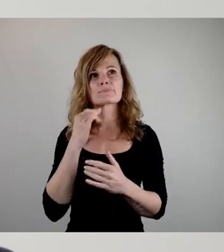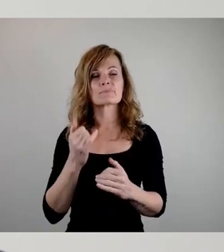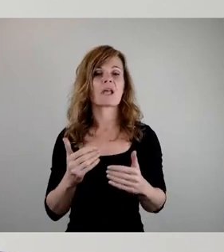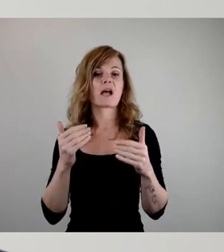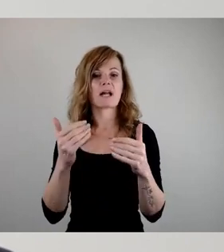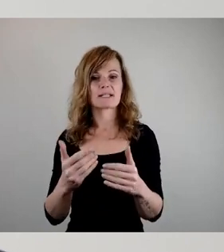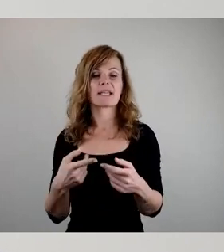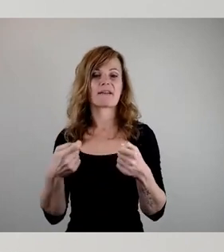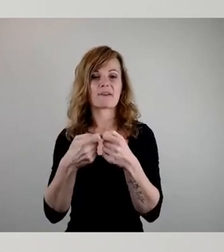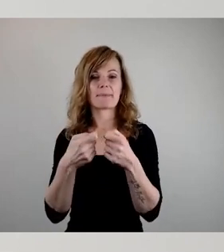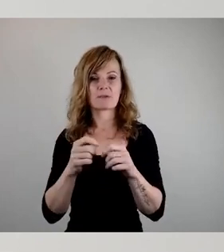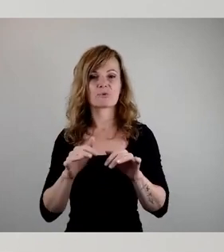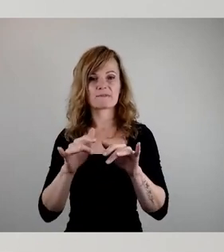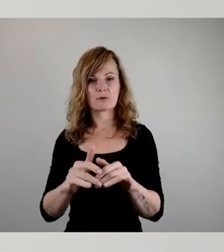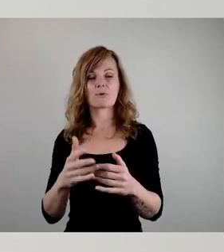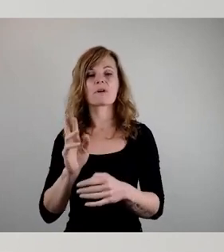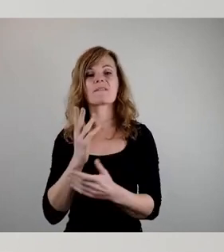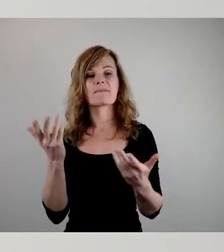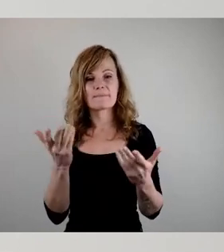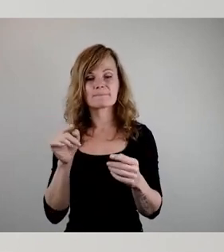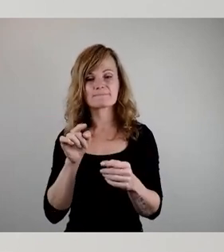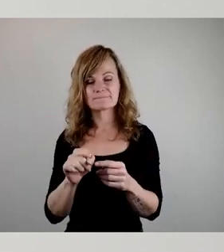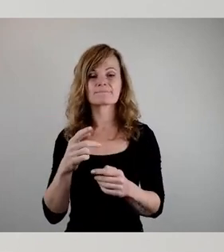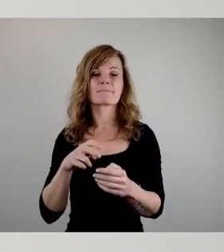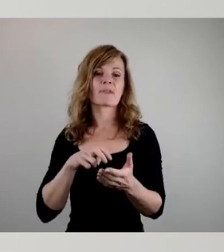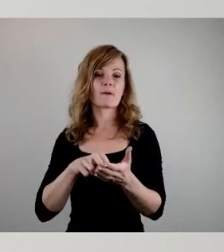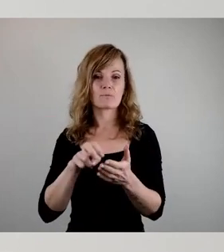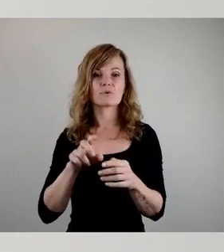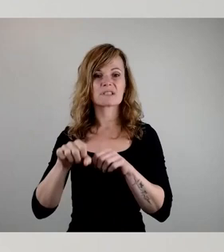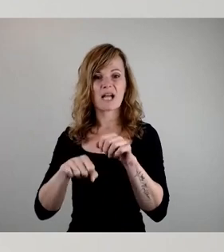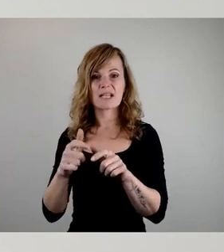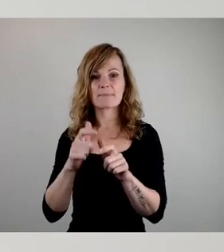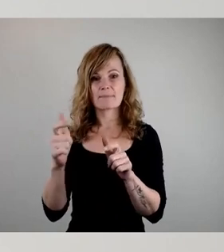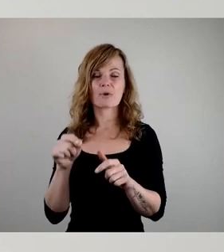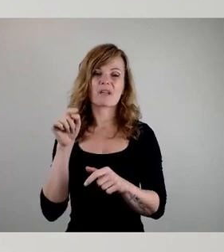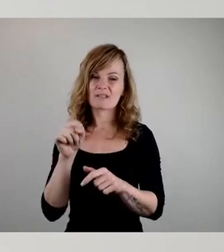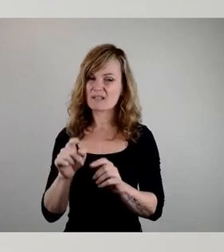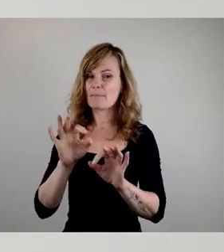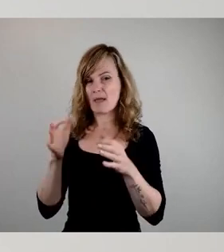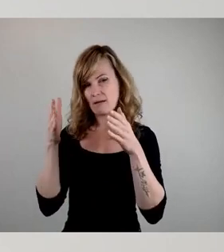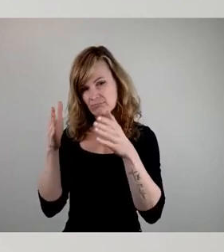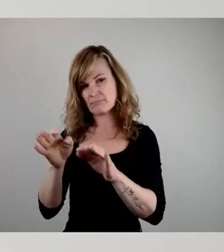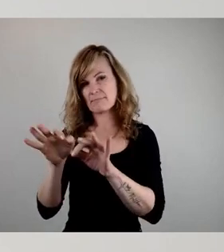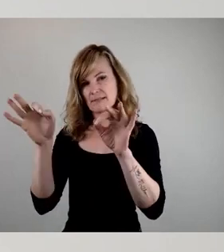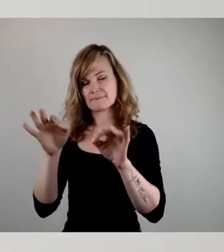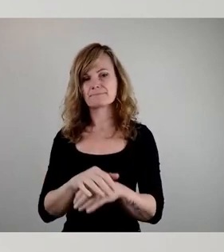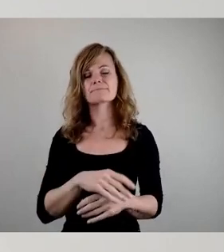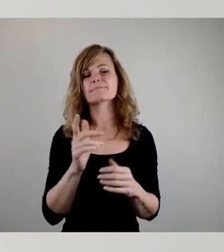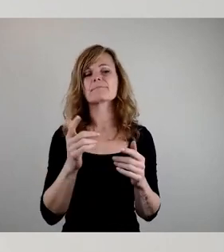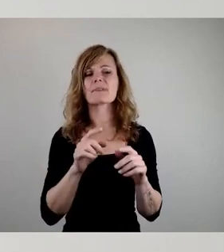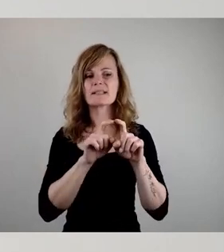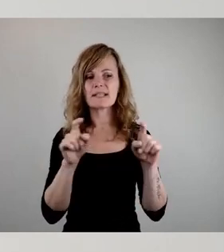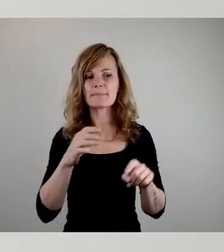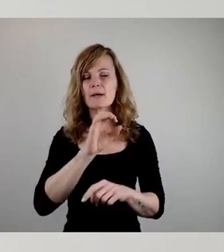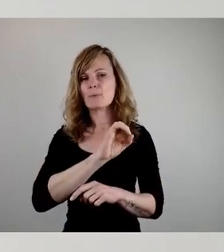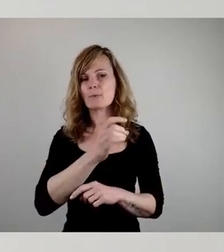eine Fußradbrücke, hätte den fachlichen Vorzug. Das Thema ÖPNV-Brücke ist schon angesprochen worden.